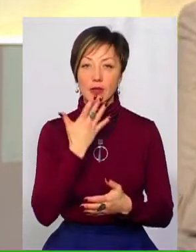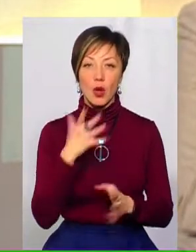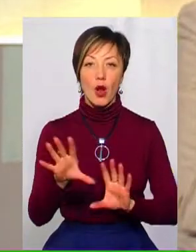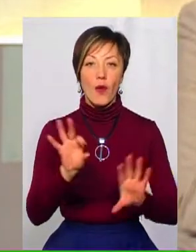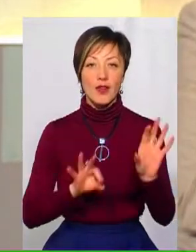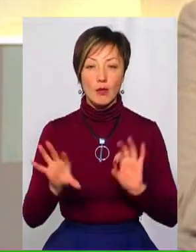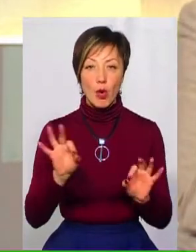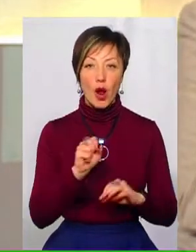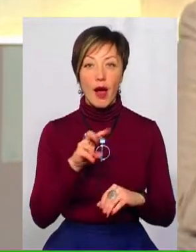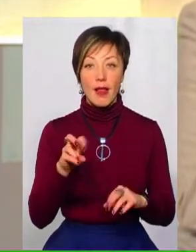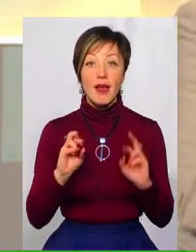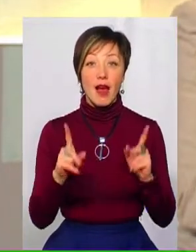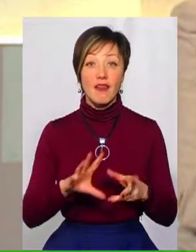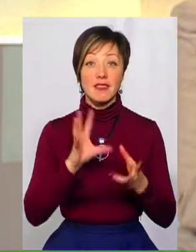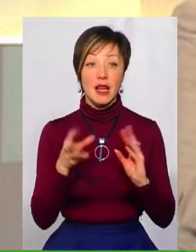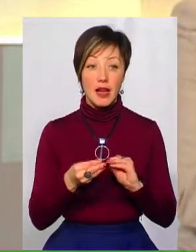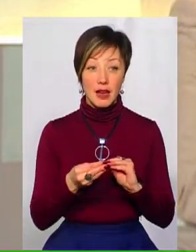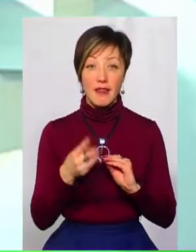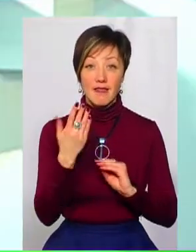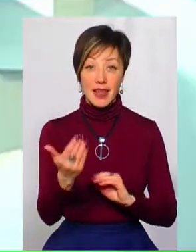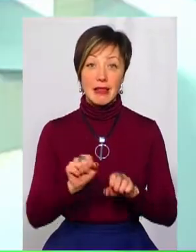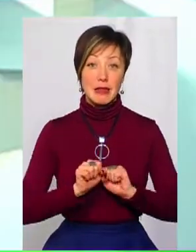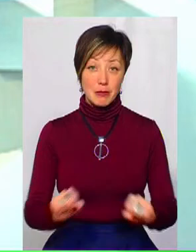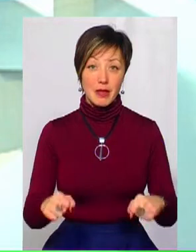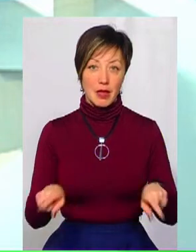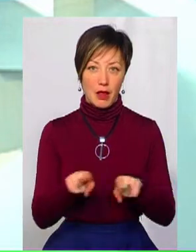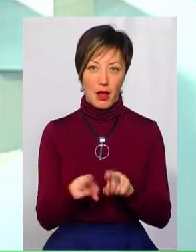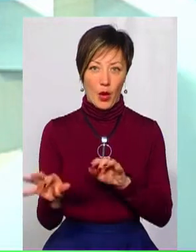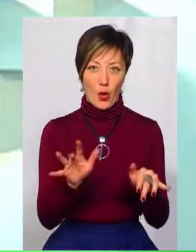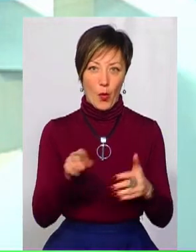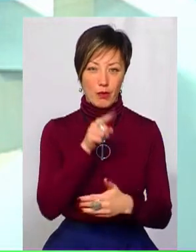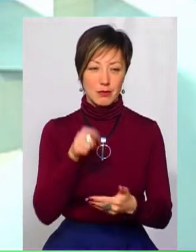відбору, але як взагалі ви насмілились на такий крок?